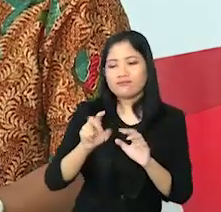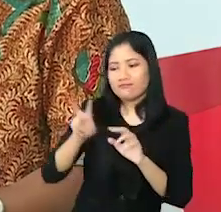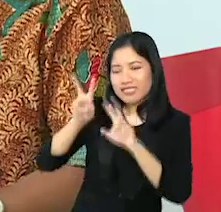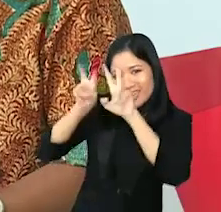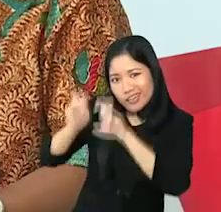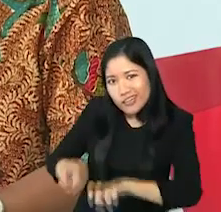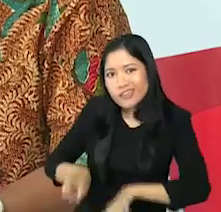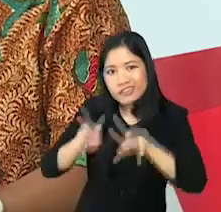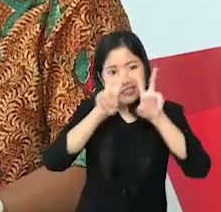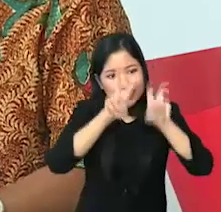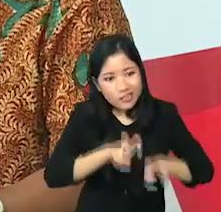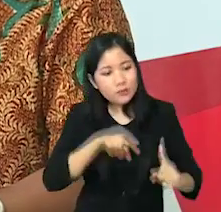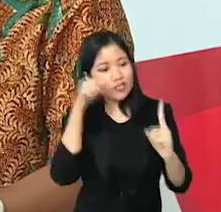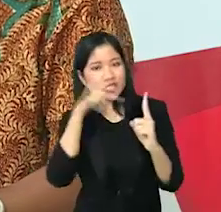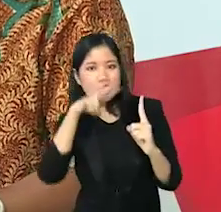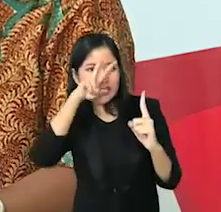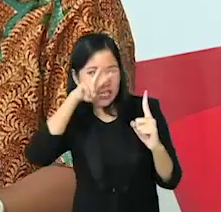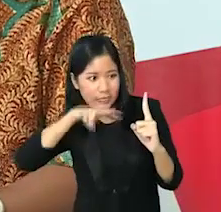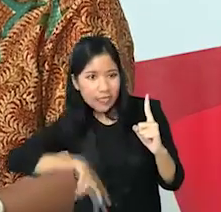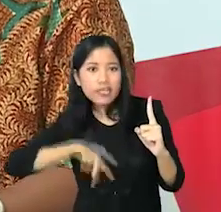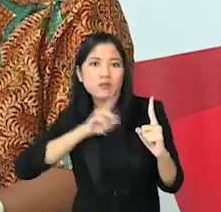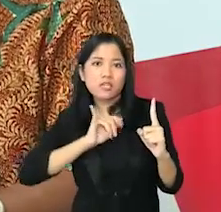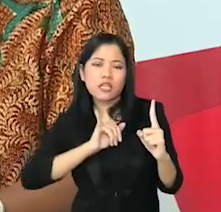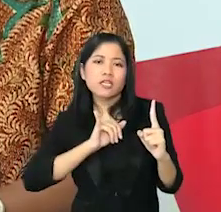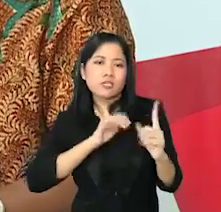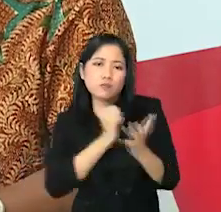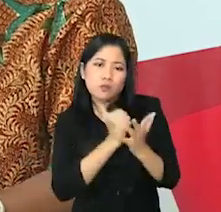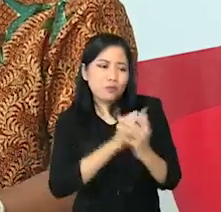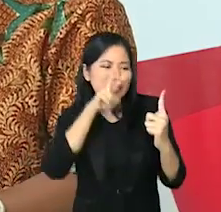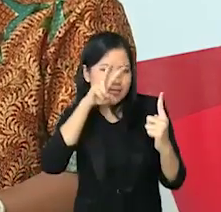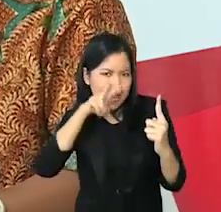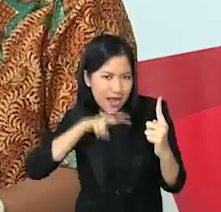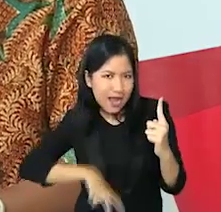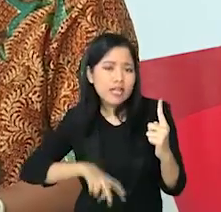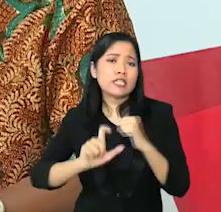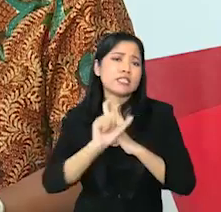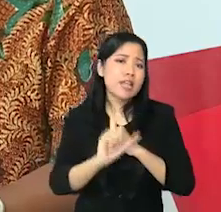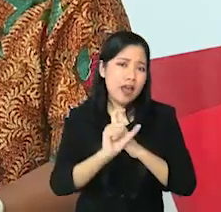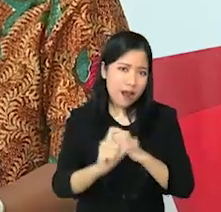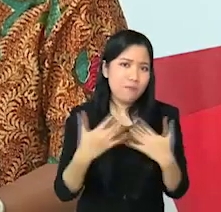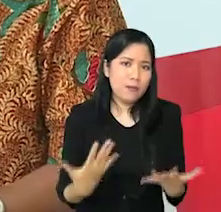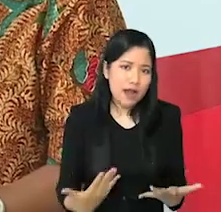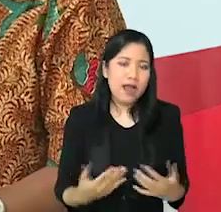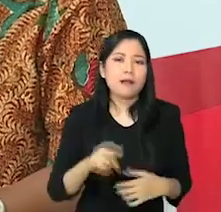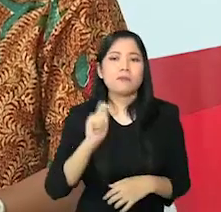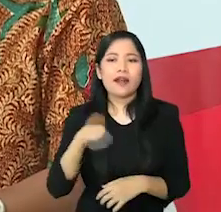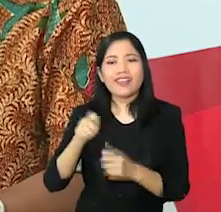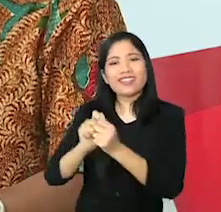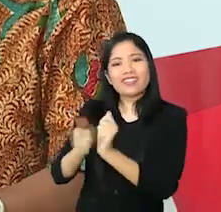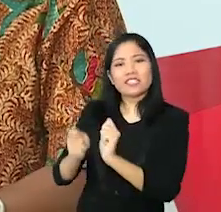untuk melakukan pemeriksaan penapisan dengan menggunakan metode rapid